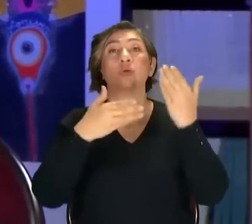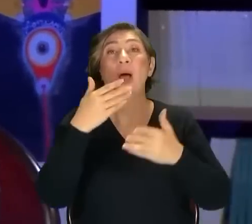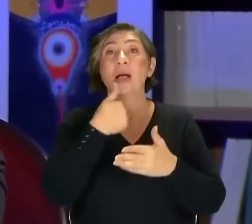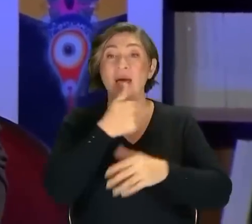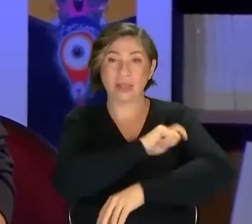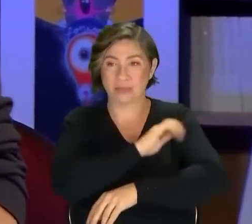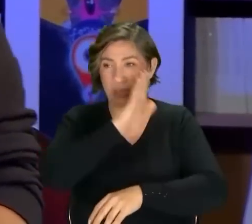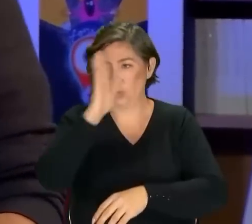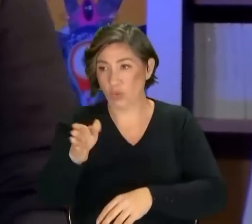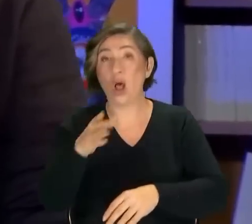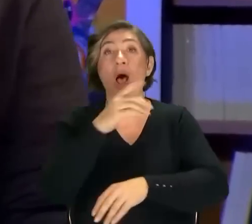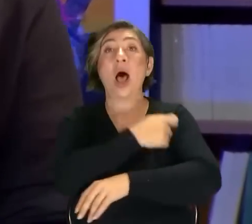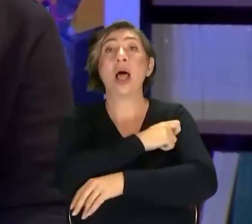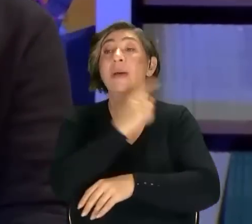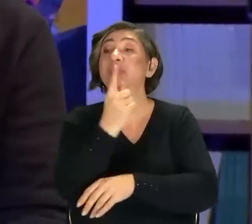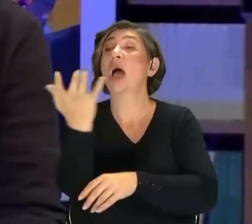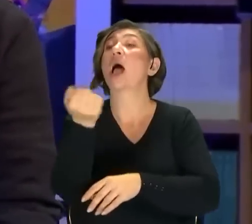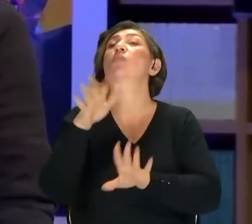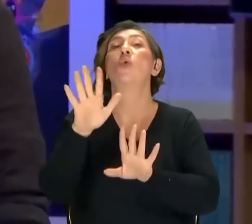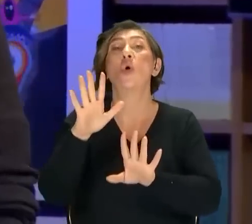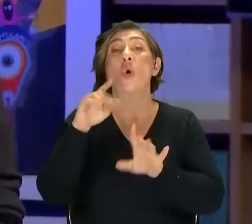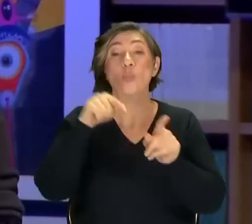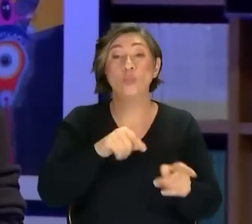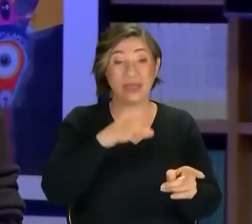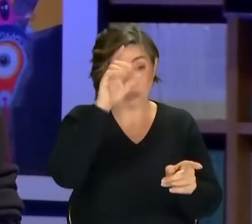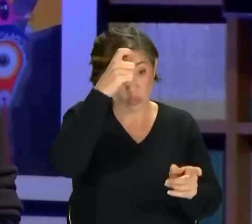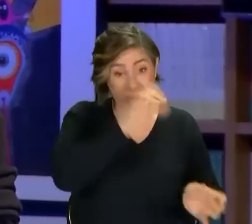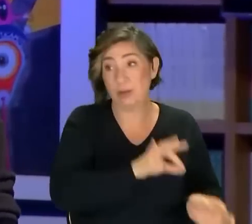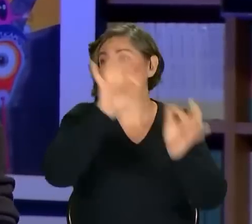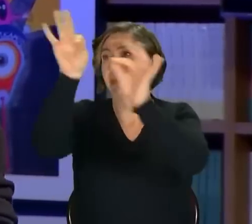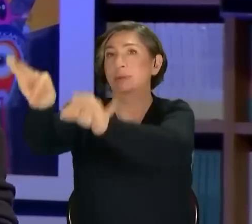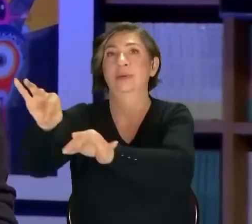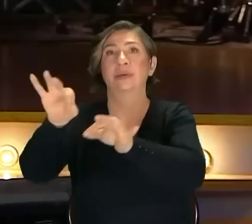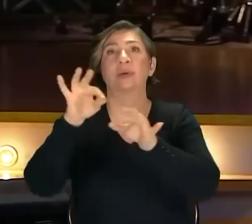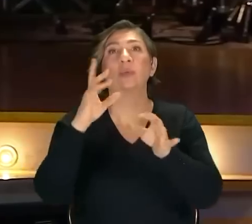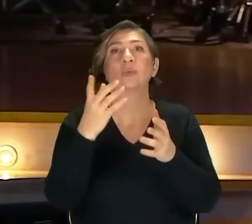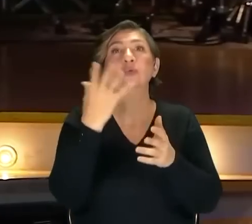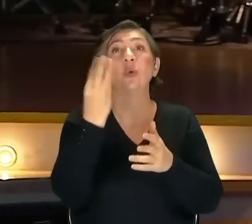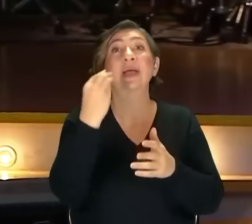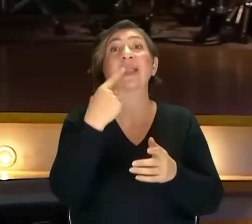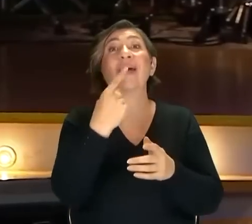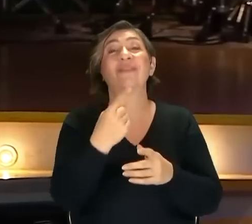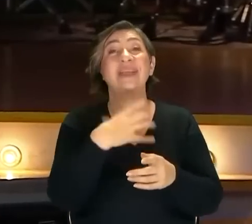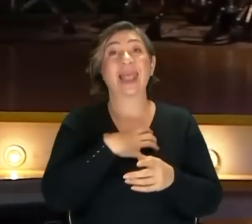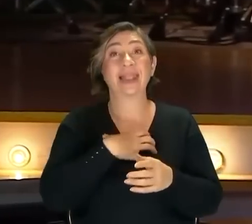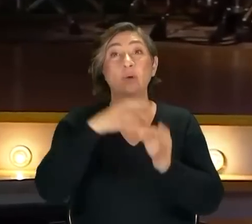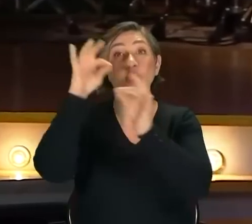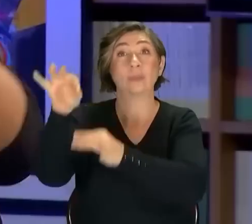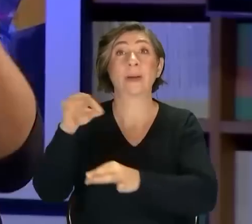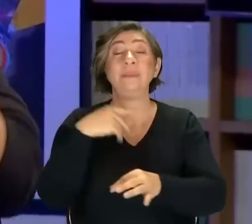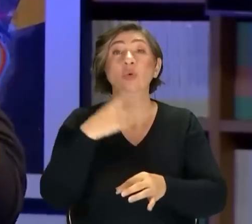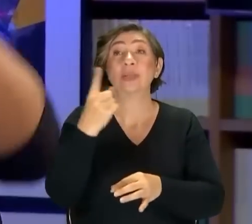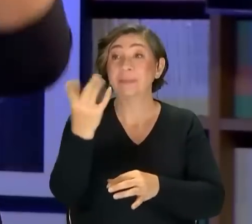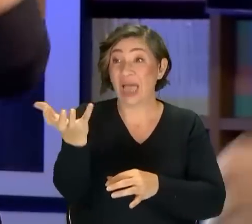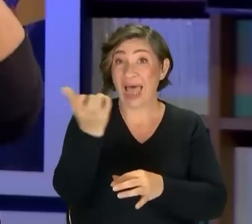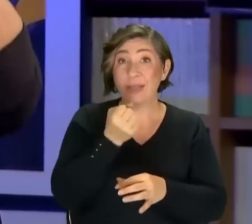Adam Almanya'ya gidiyor ya. Ama Almanya'dan bir şey almak yerine mesela burayı oraya götürüyor. Bravo. Kendini bir anda, götürmek çok aynen, iyi lanmış o. Yani bir anda biz aslında oradan